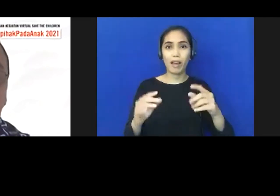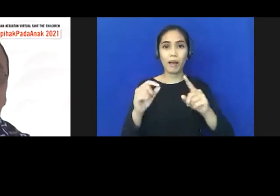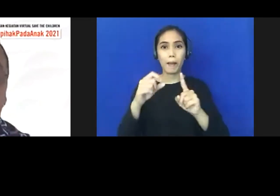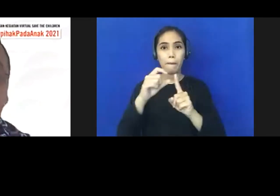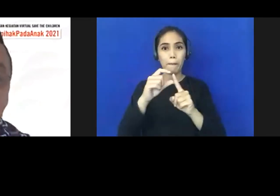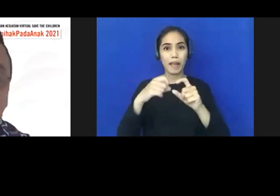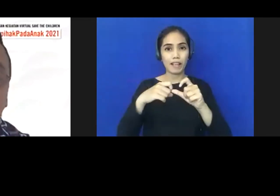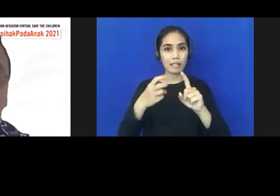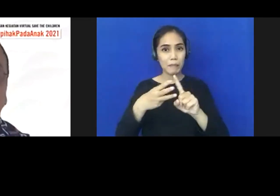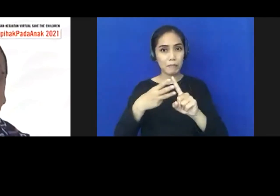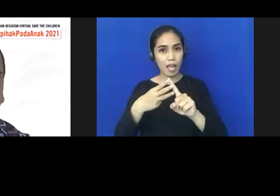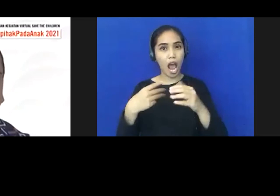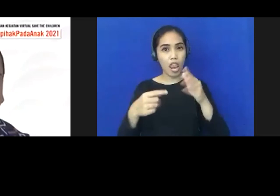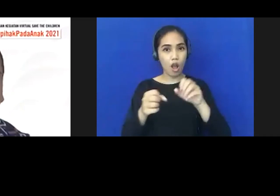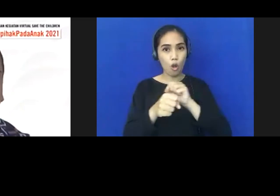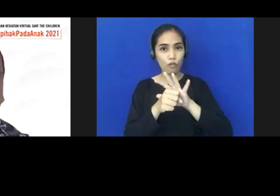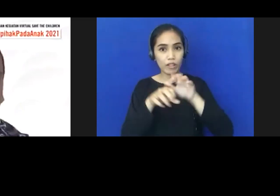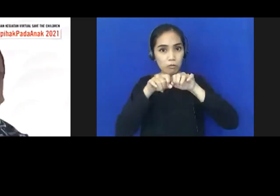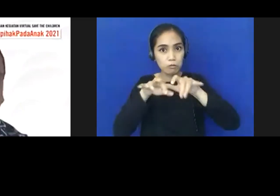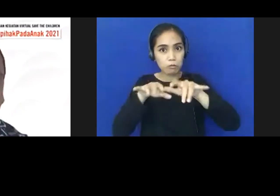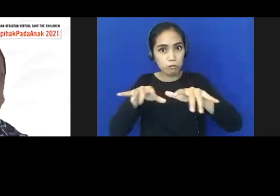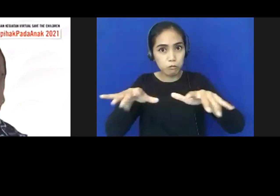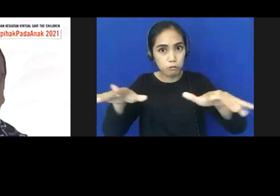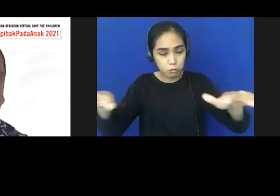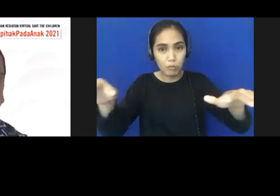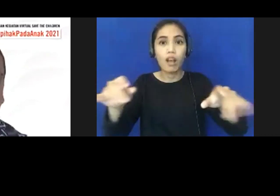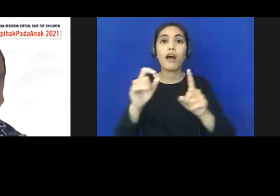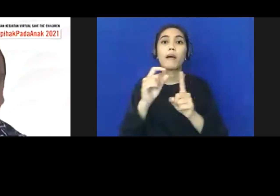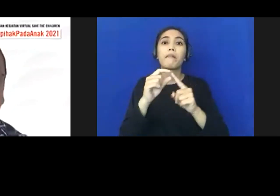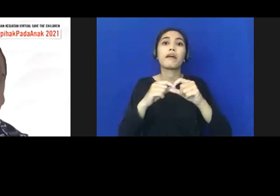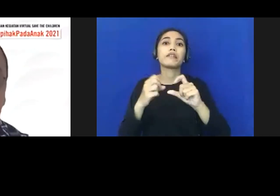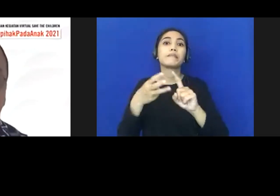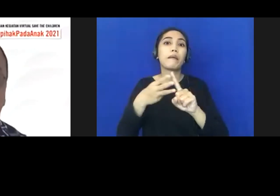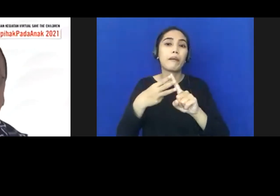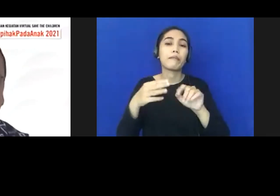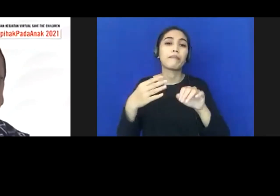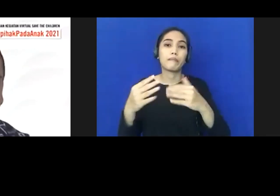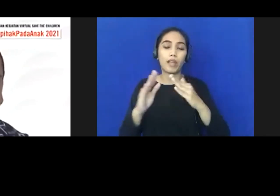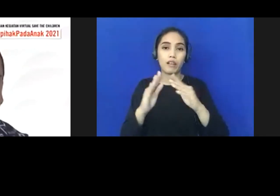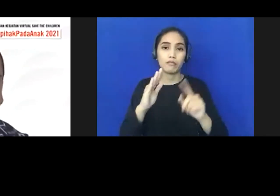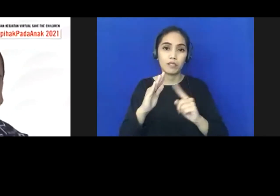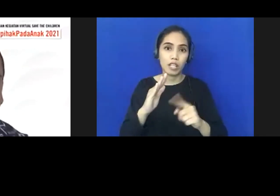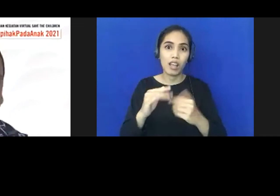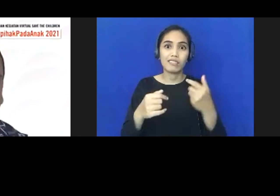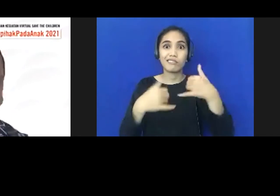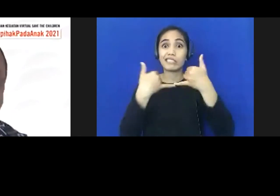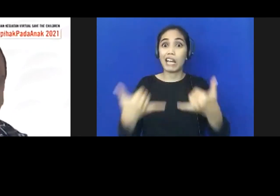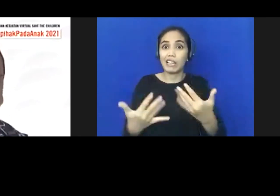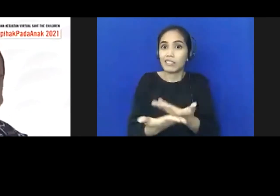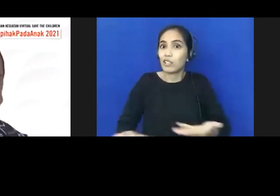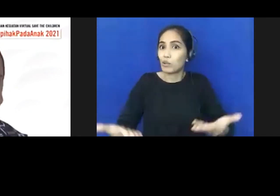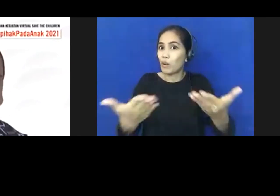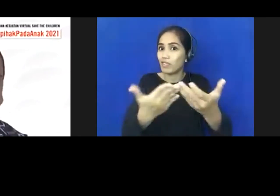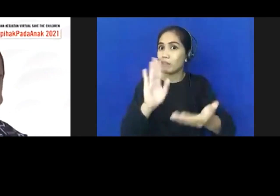dan sangat panjang dan masih belum berkesudahan sayangnya seperti itu. Bahkan sekarang situasinya juga